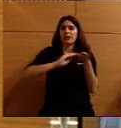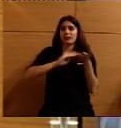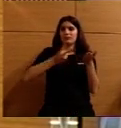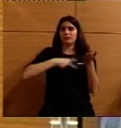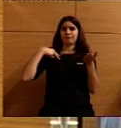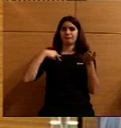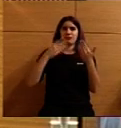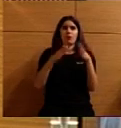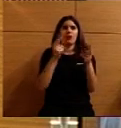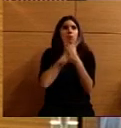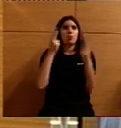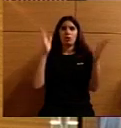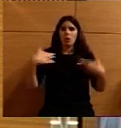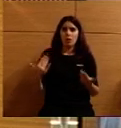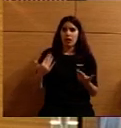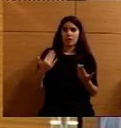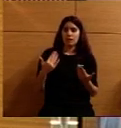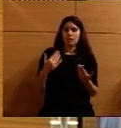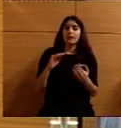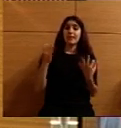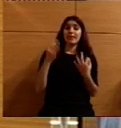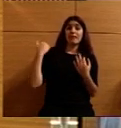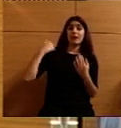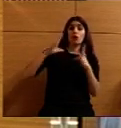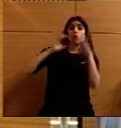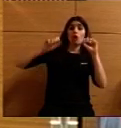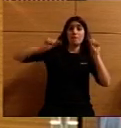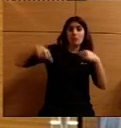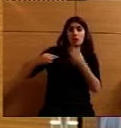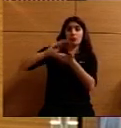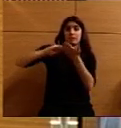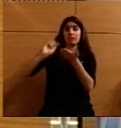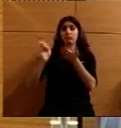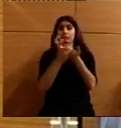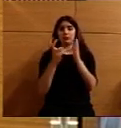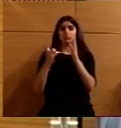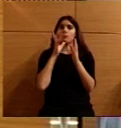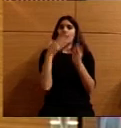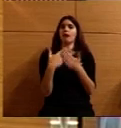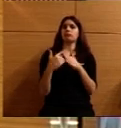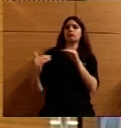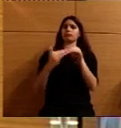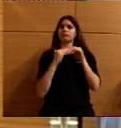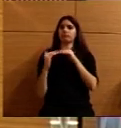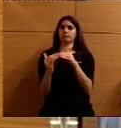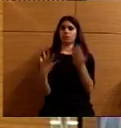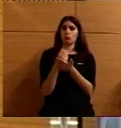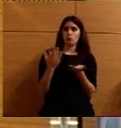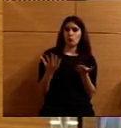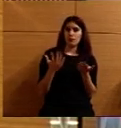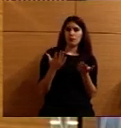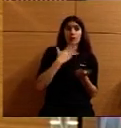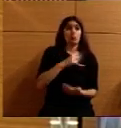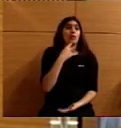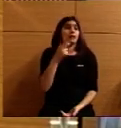no estan vacants, que deu de vindre a través d'un conveni interadministratiu que garantisca la igualtat i la reciprocitat.